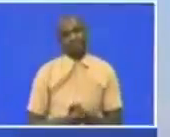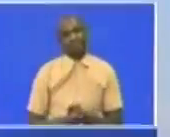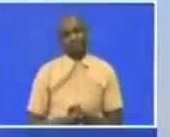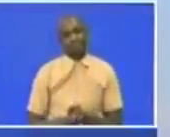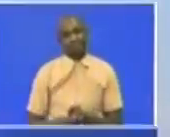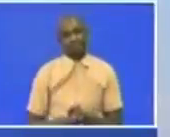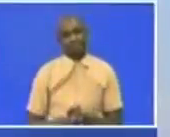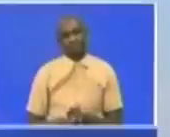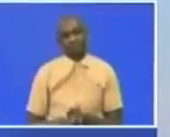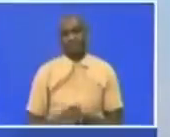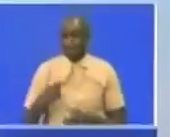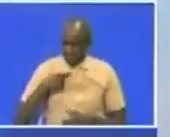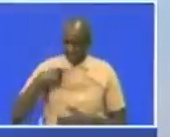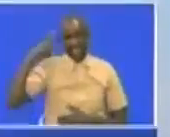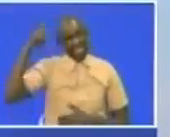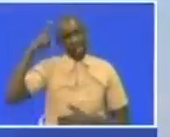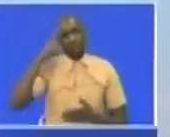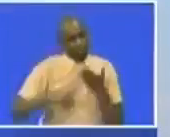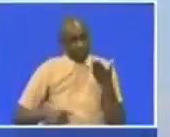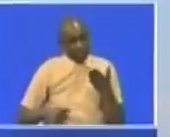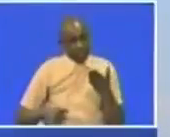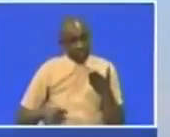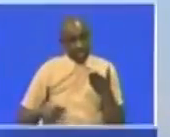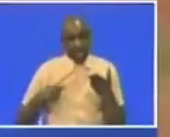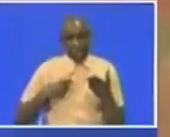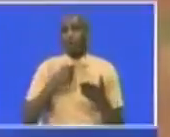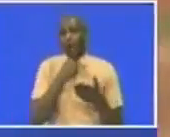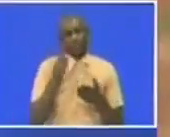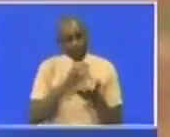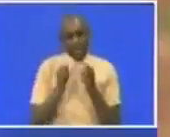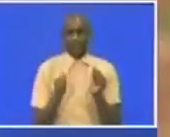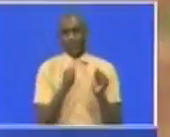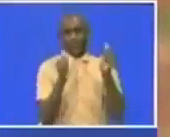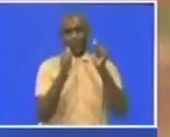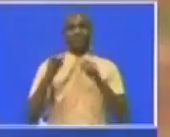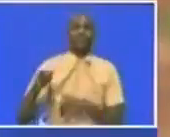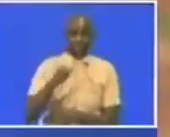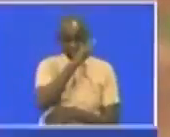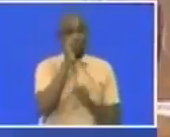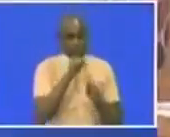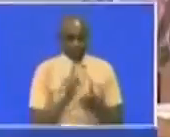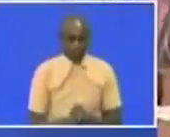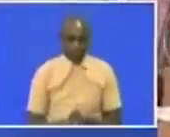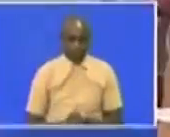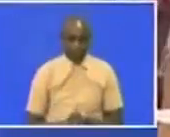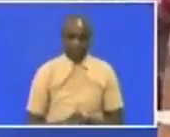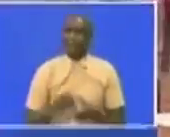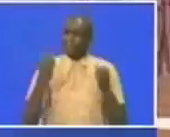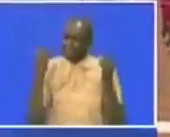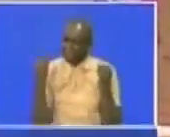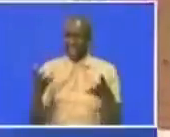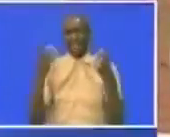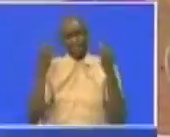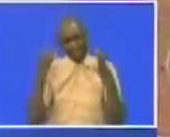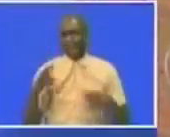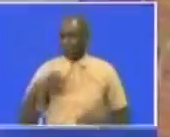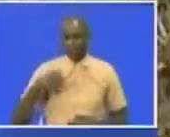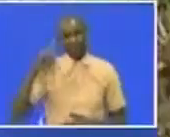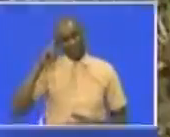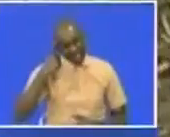Toto yangu natamani nikuwe kama pilot. Katika eneo ambapo wengi